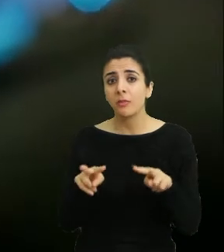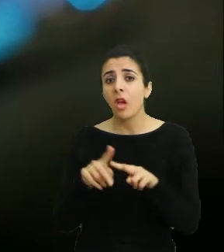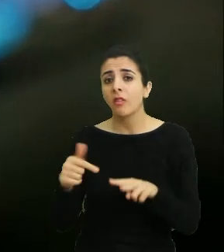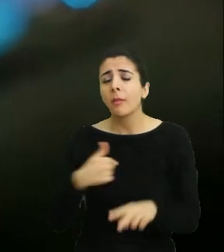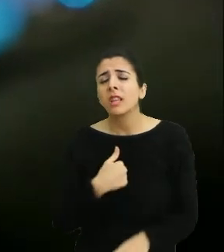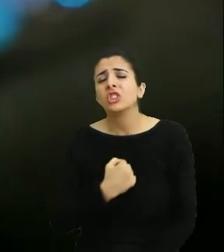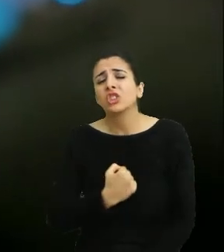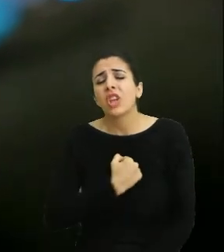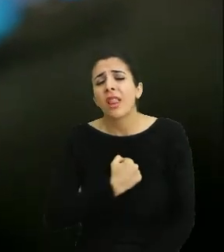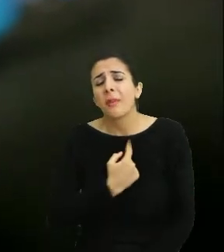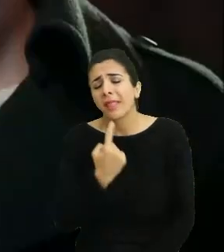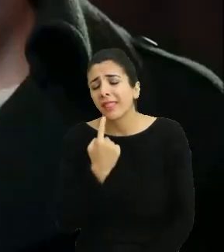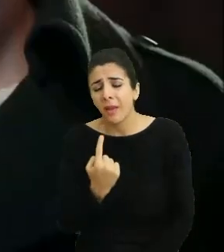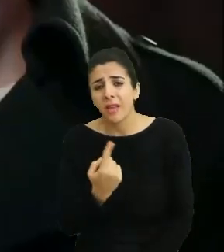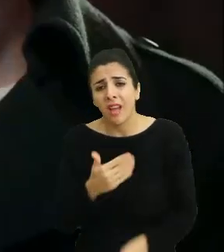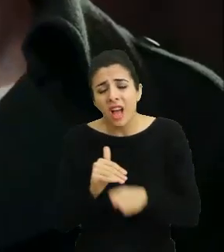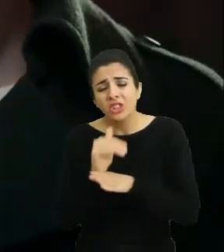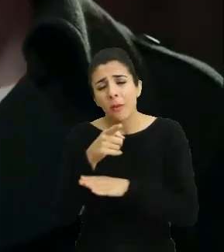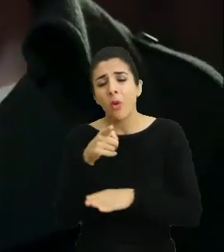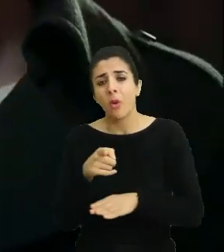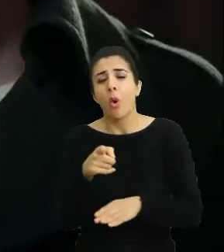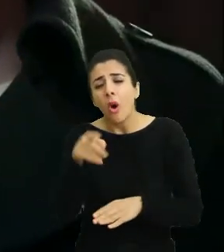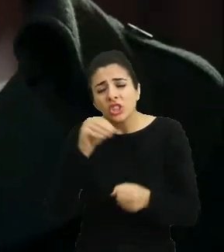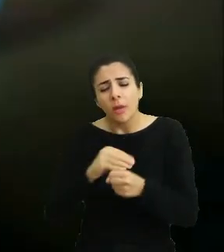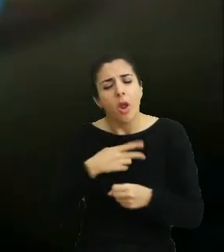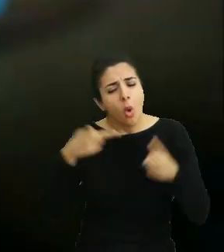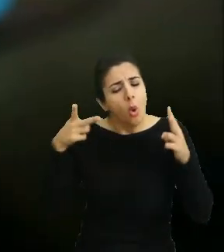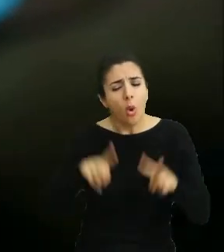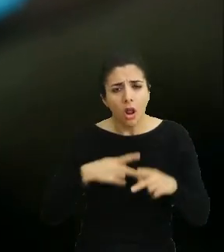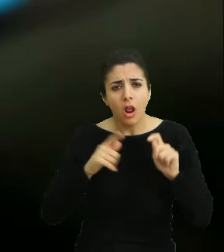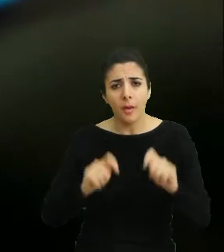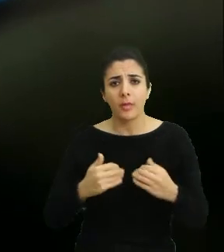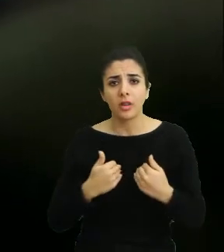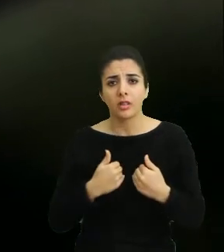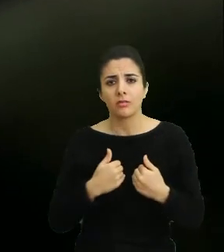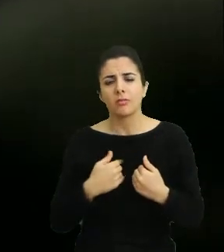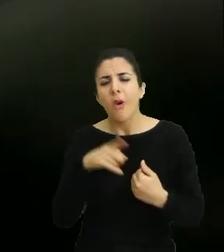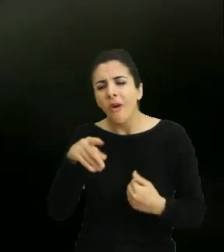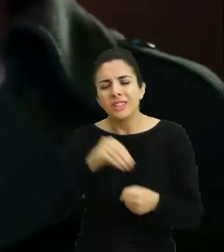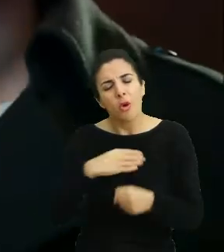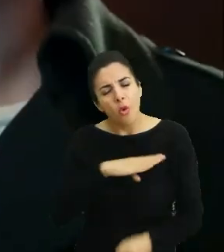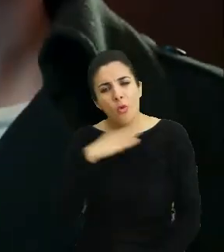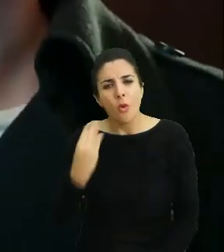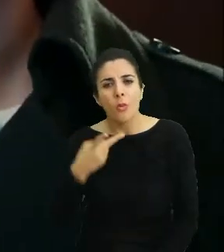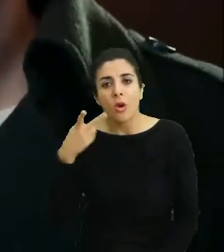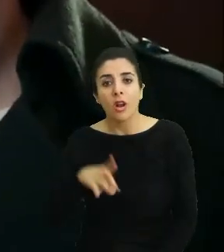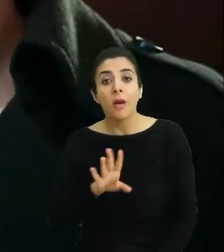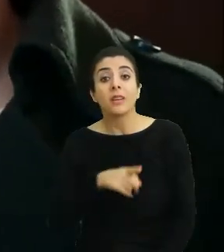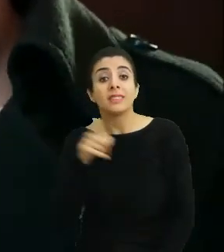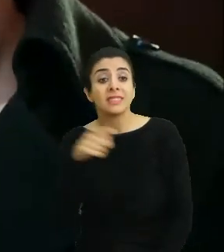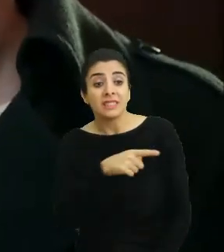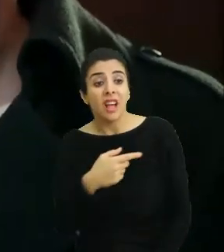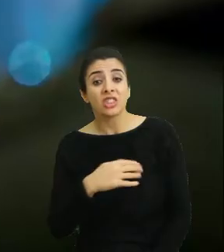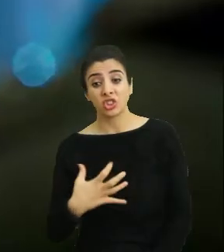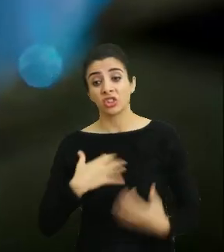Merve benim canım, ciğerimdir hoca. Ben onun için canımı bile veririm. Kurban olurum ben ona. Ama onun senin canına değil